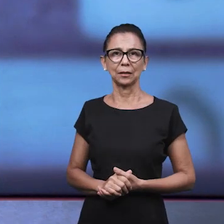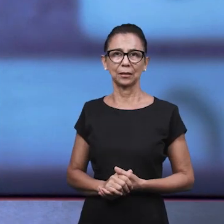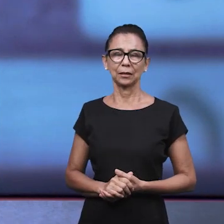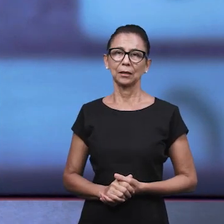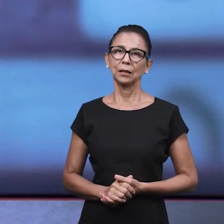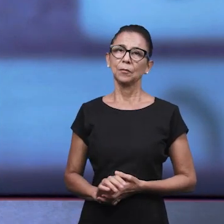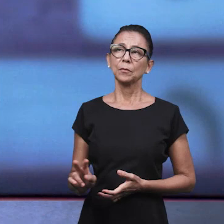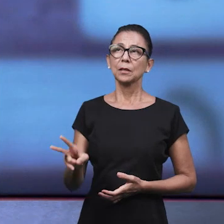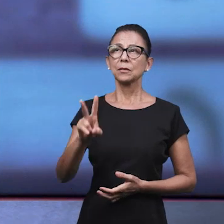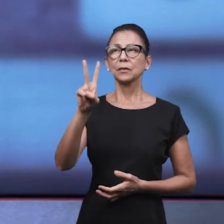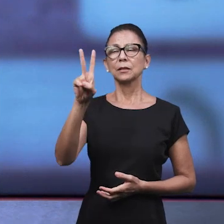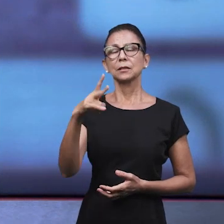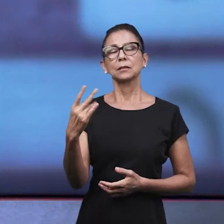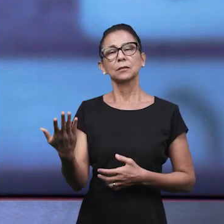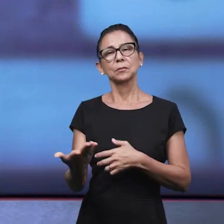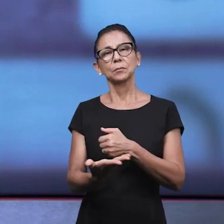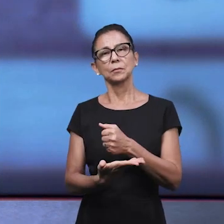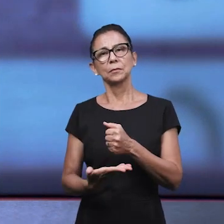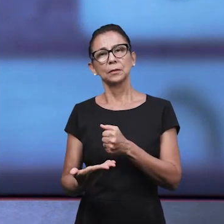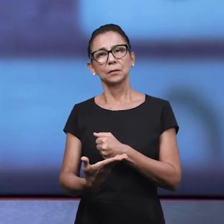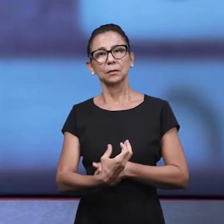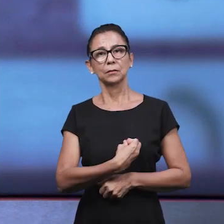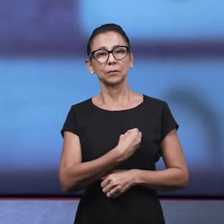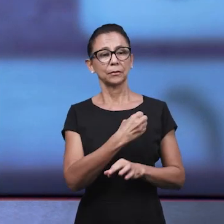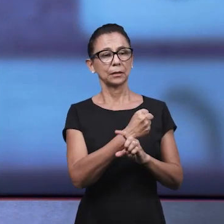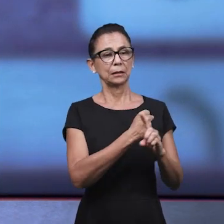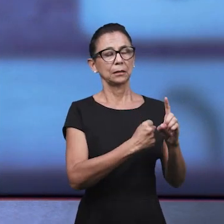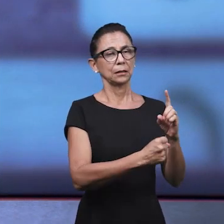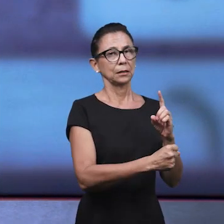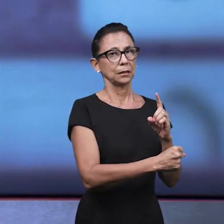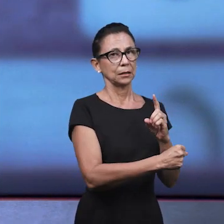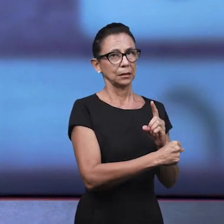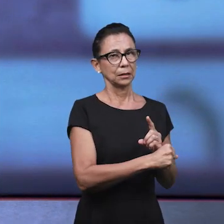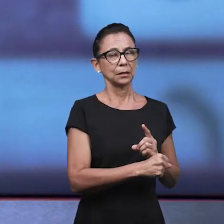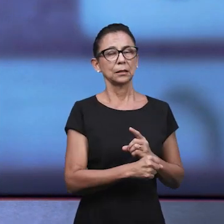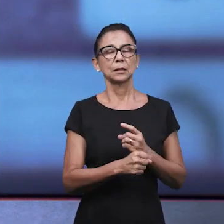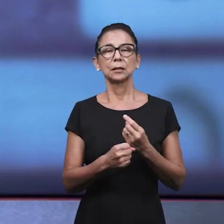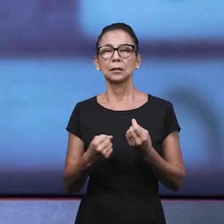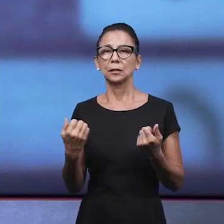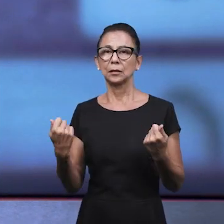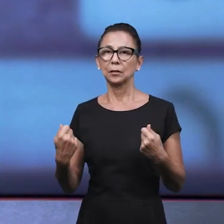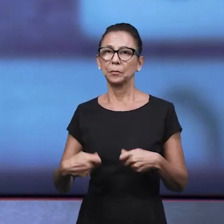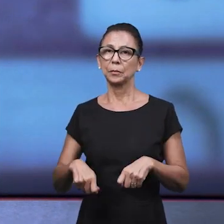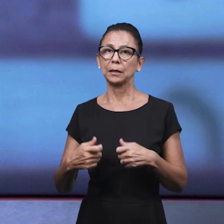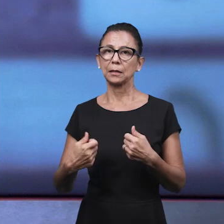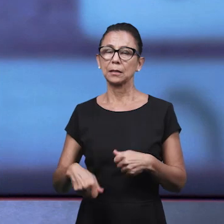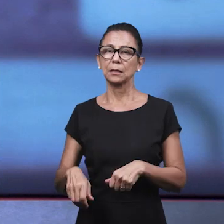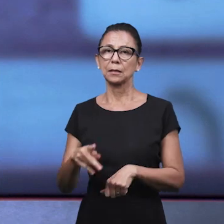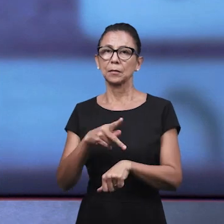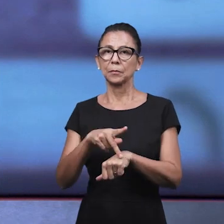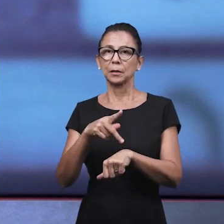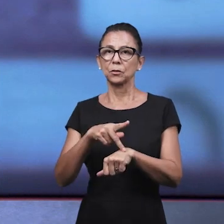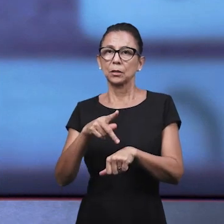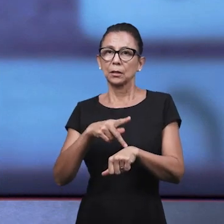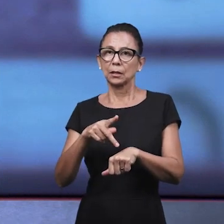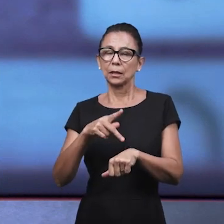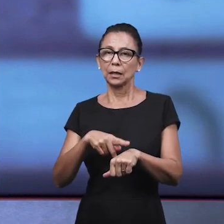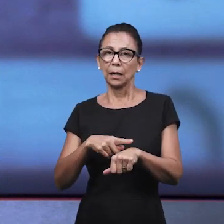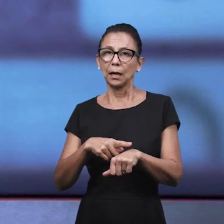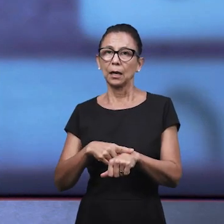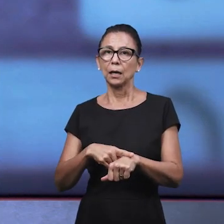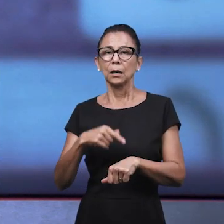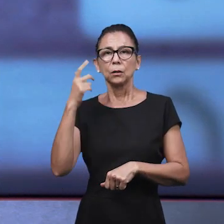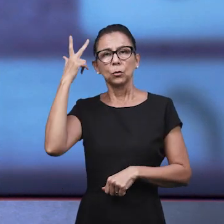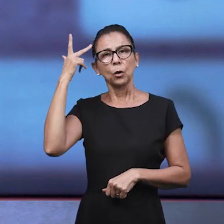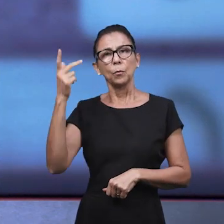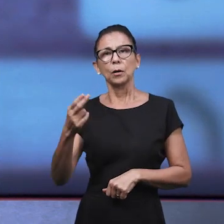Donc, les valeurs humaines que l'enfant a besoin de construire. Ces valeurs sont des éléments basiques dans la société qui